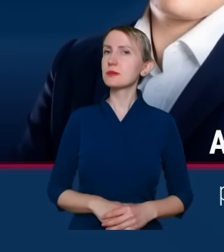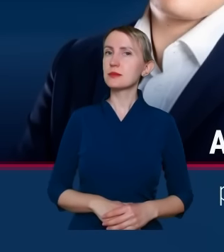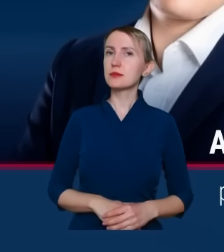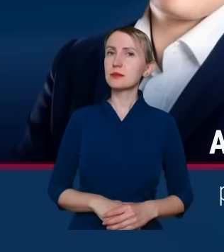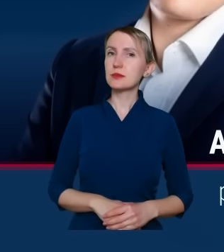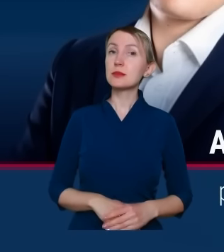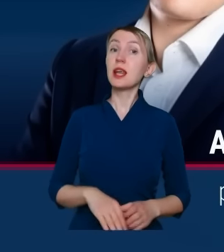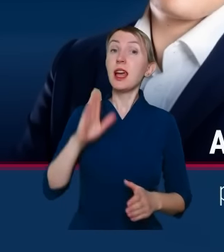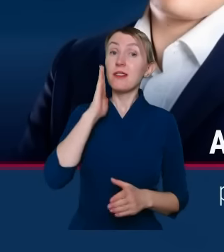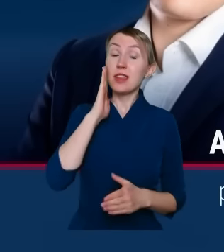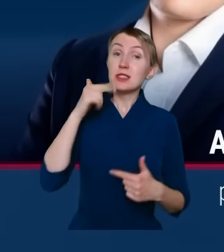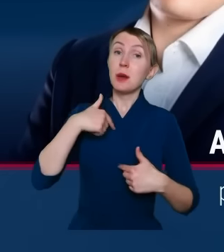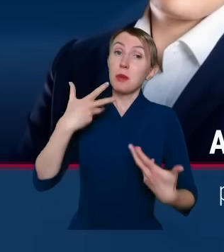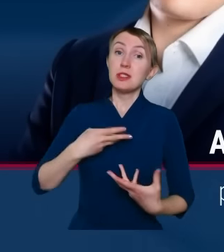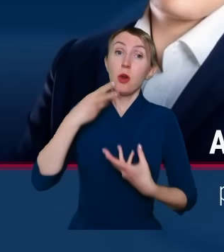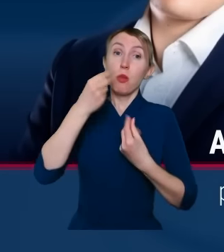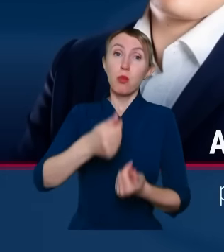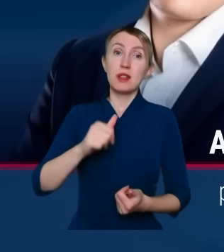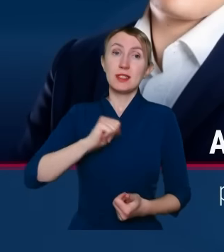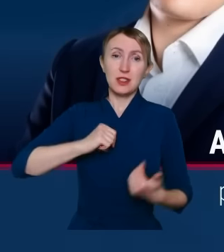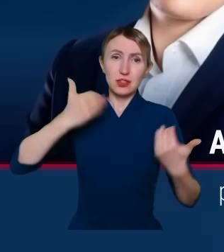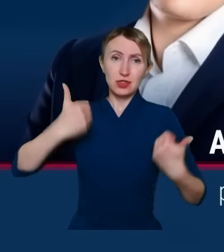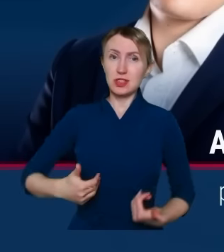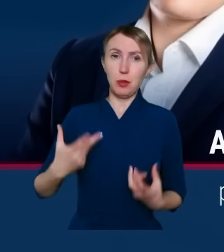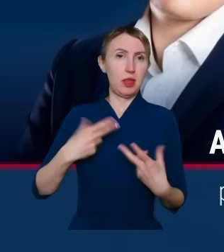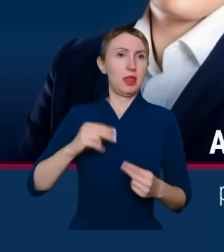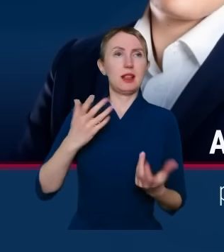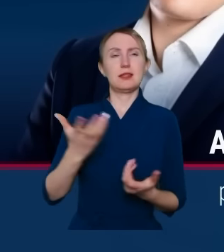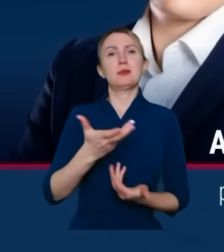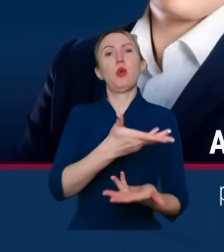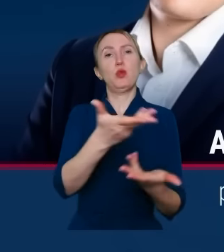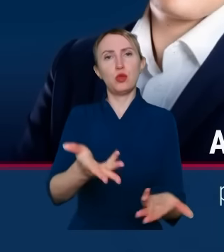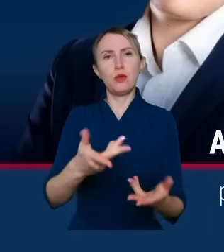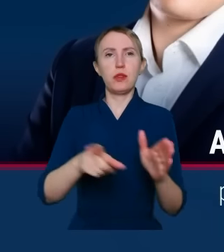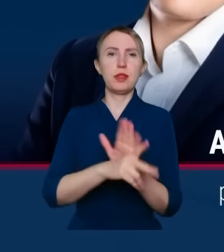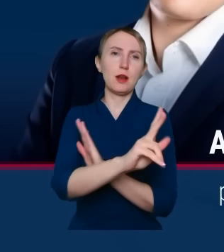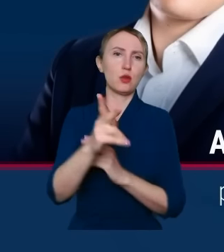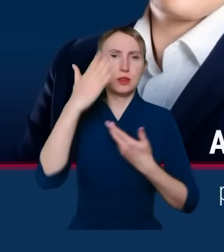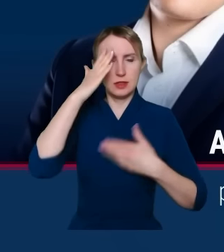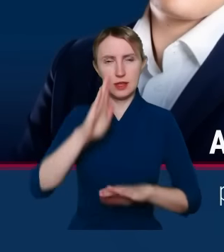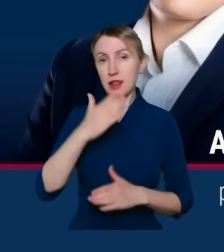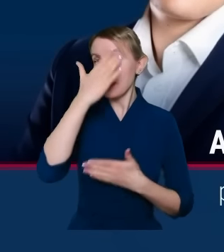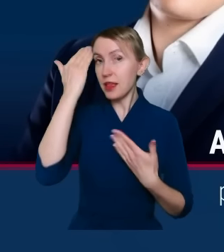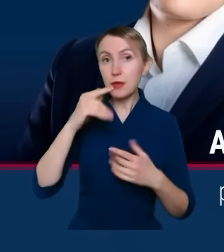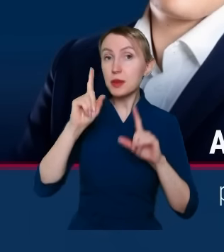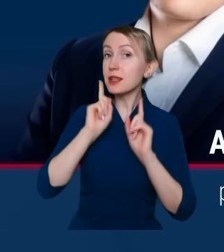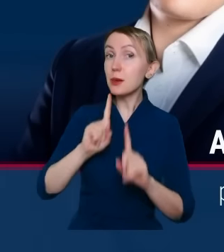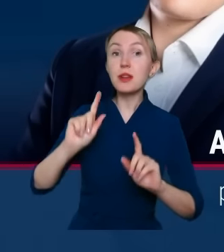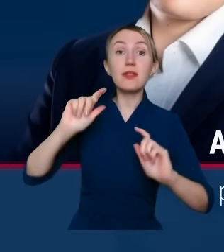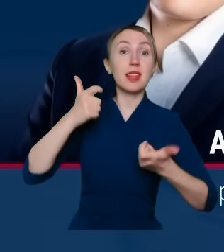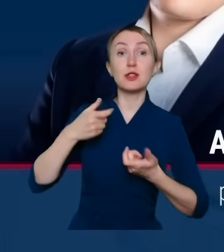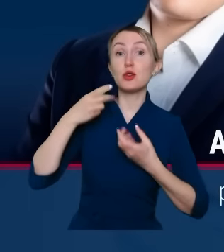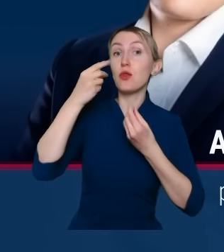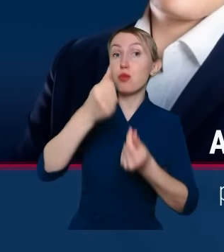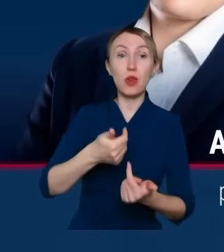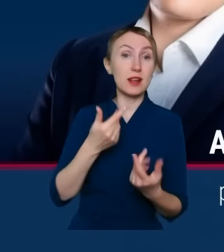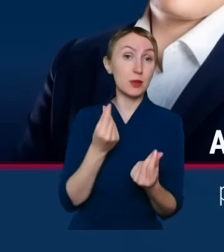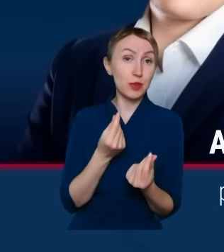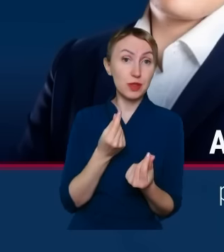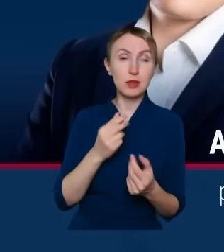wiesz ja bym wolał płacić jakby za siebie nie chcę sponsorować kogoś czy czego wiem Tak w zasadzie na co takie pieniądze idą